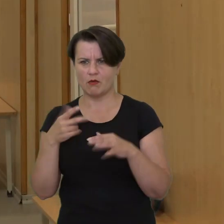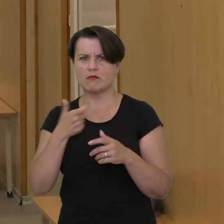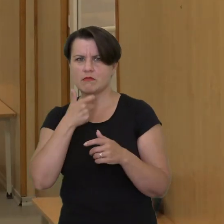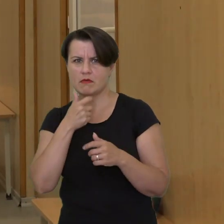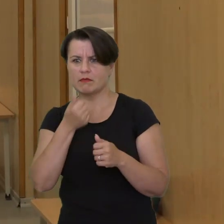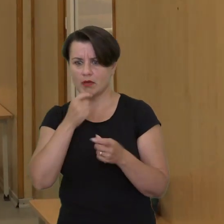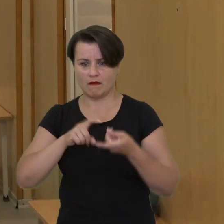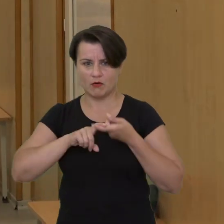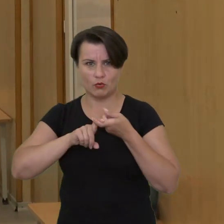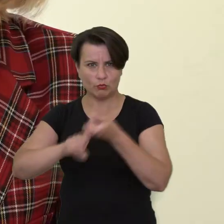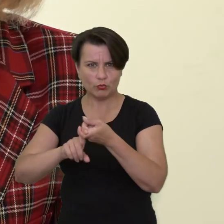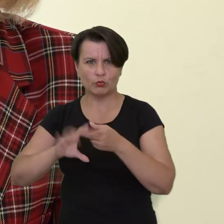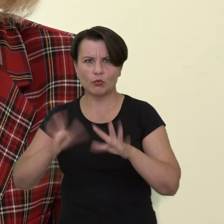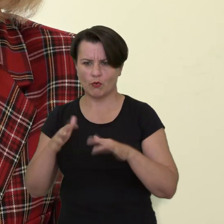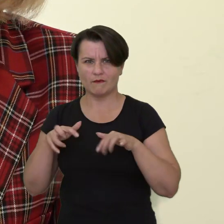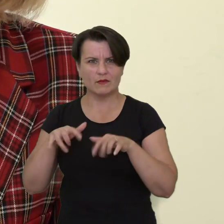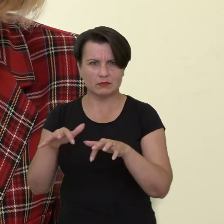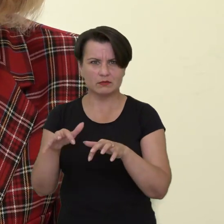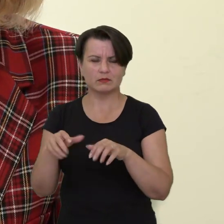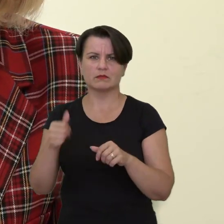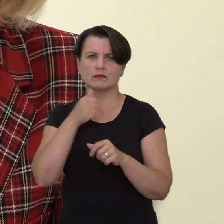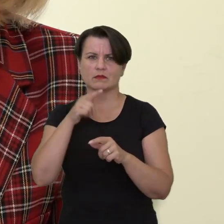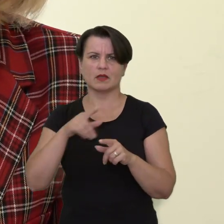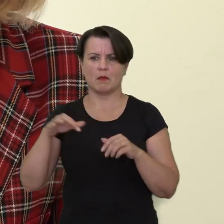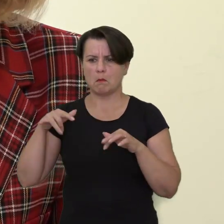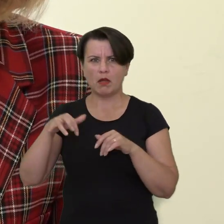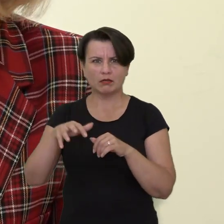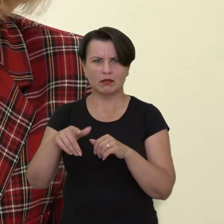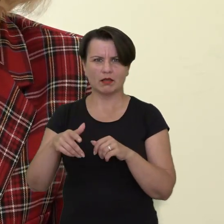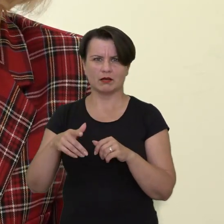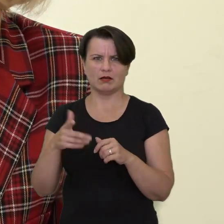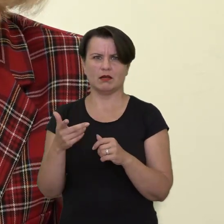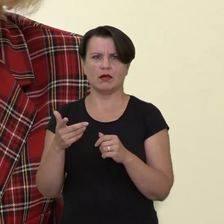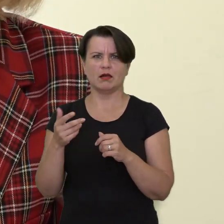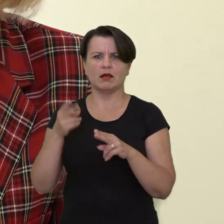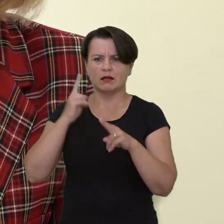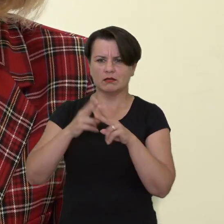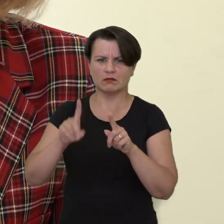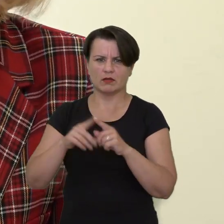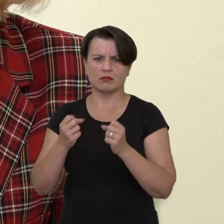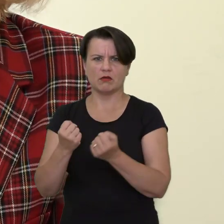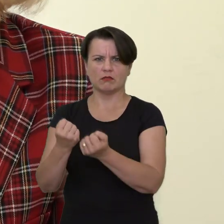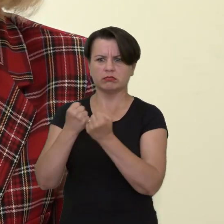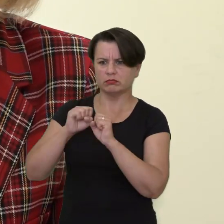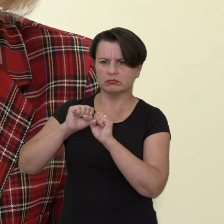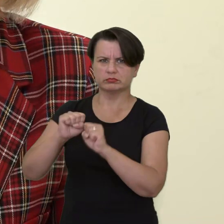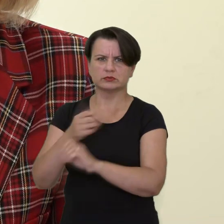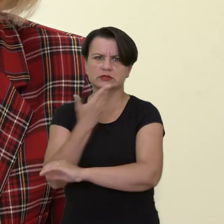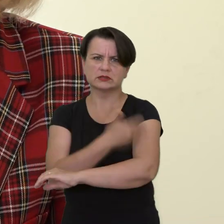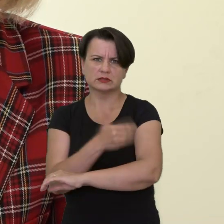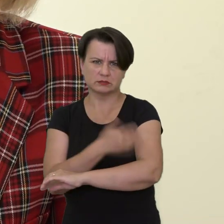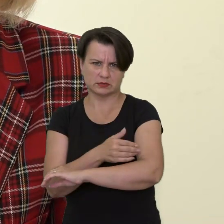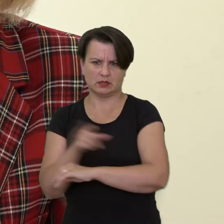virusinė infekcija labai sumažėja mūsų atsparumas bakterinėms infekcijoms. Ir jos dažniausia pasireiškia